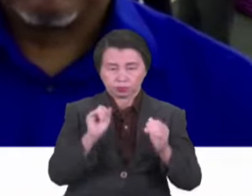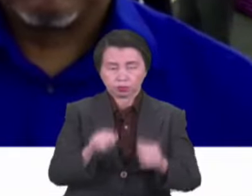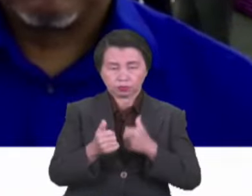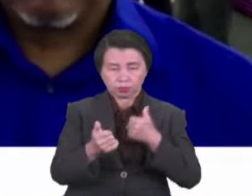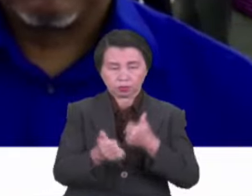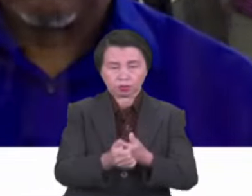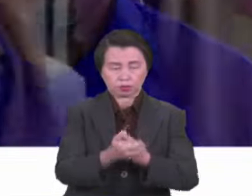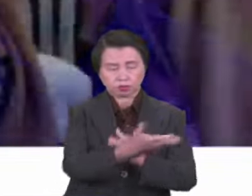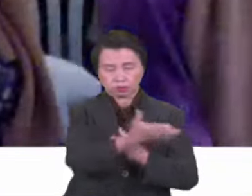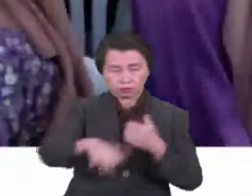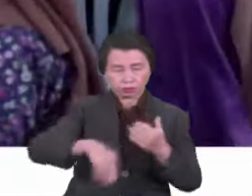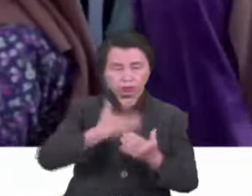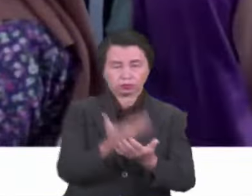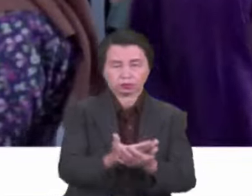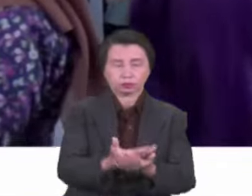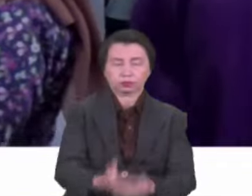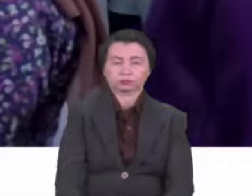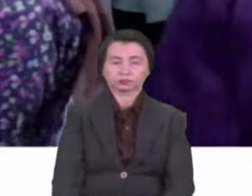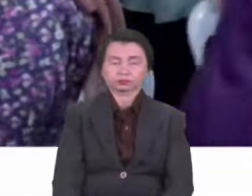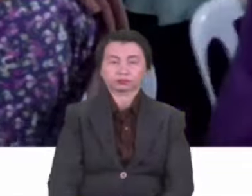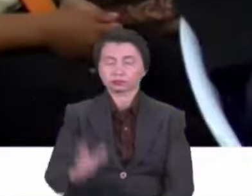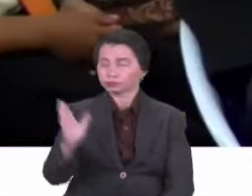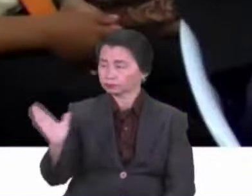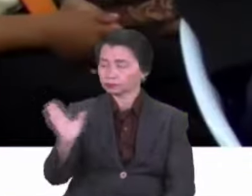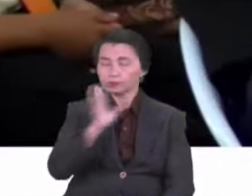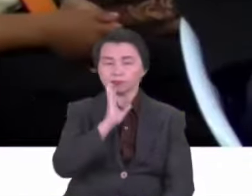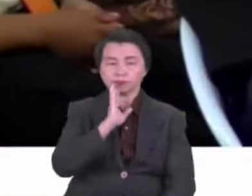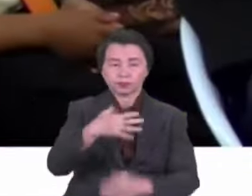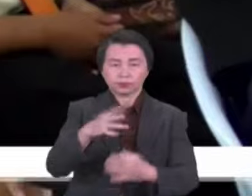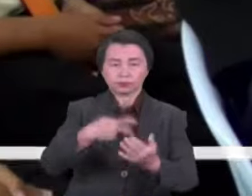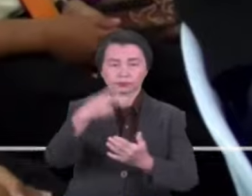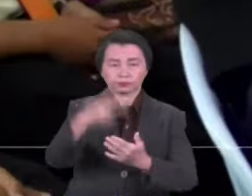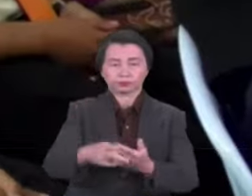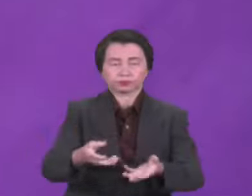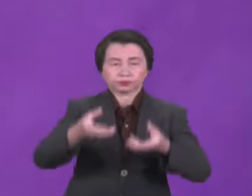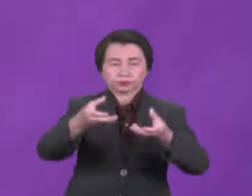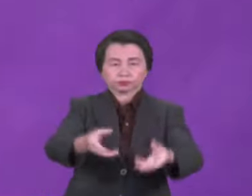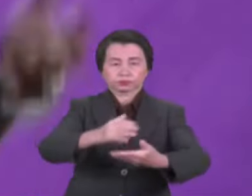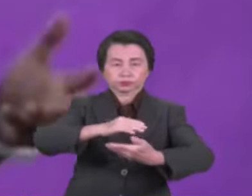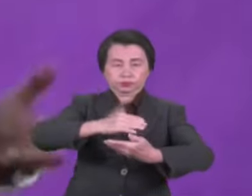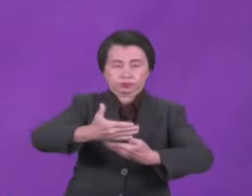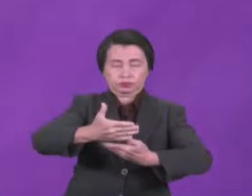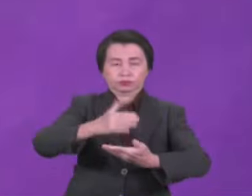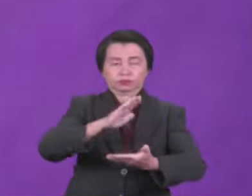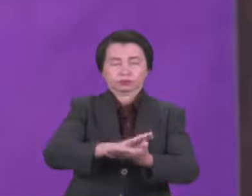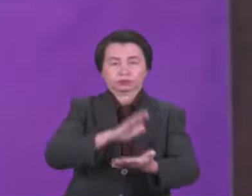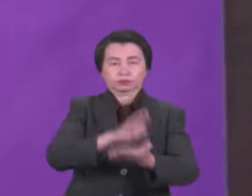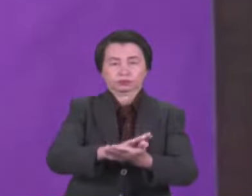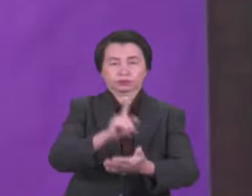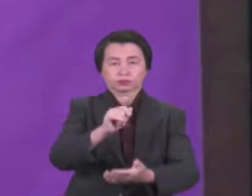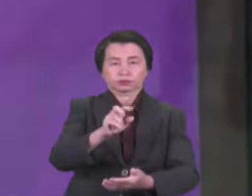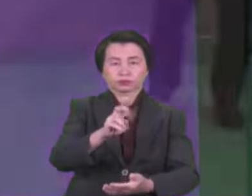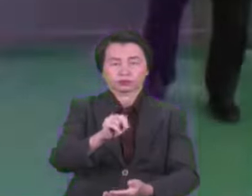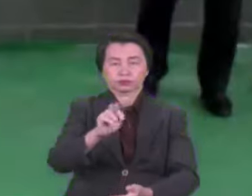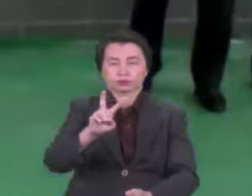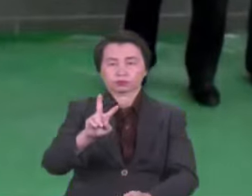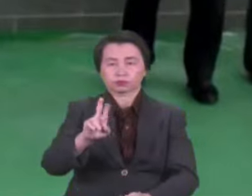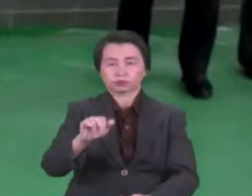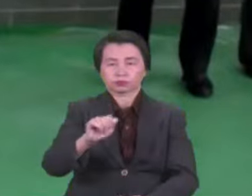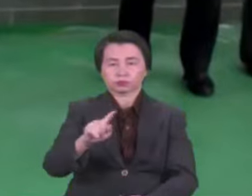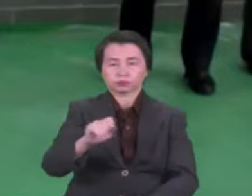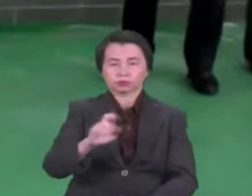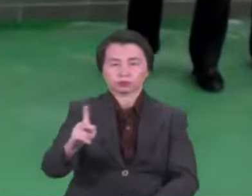dipatuhi oleh semua. Beliau kata demikian selepas program penyerahan peranti siswa di Sekolah Menengah Kebangsaan Tun Abdul Razak, Bagan